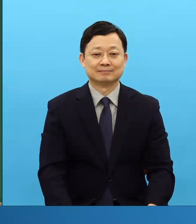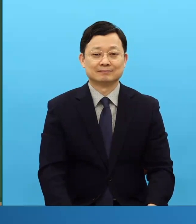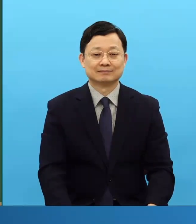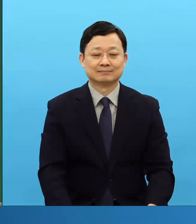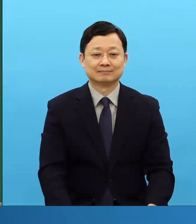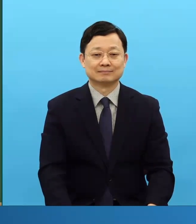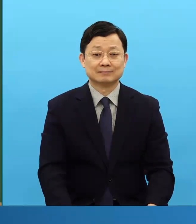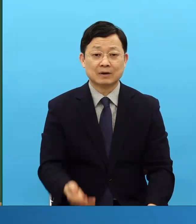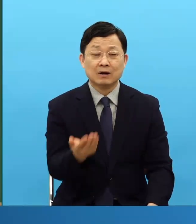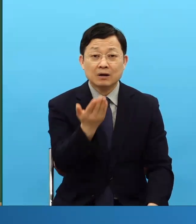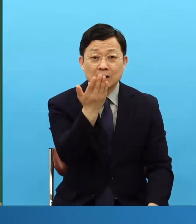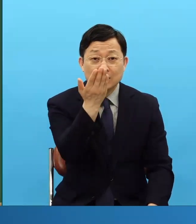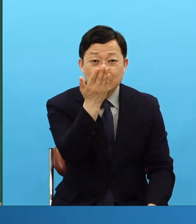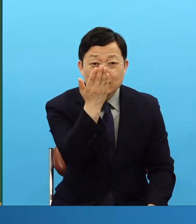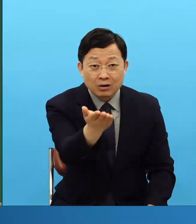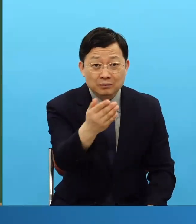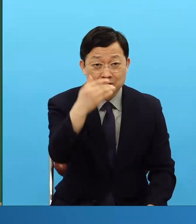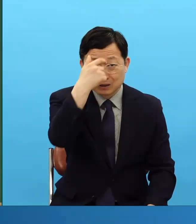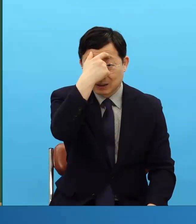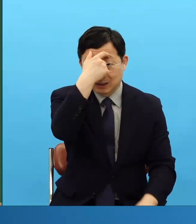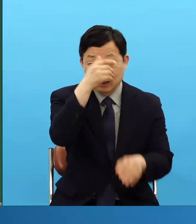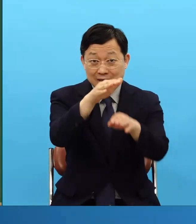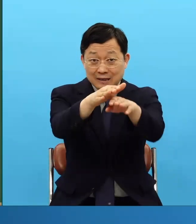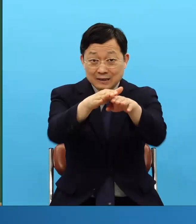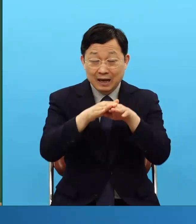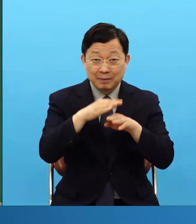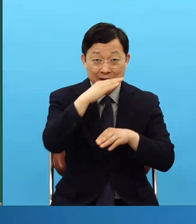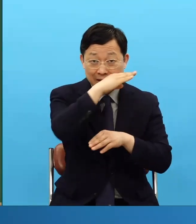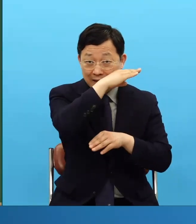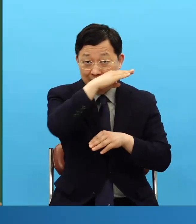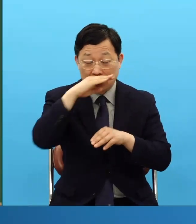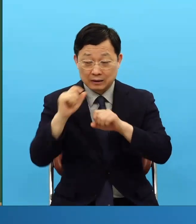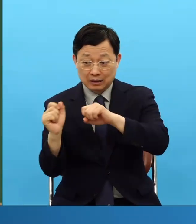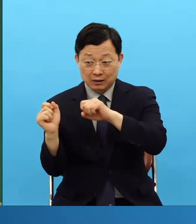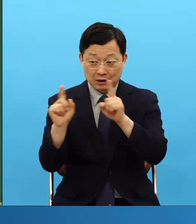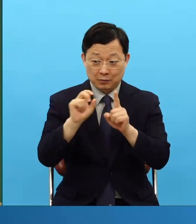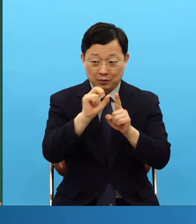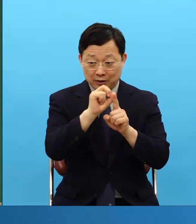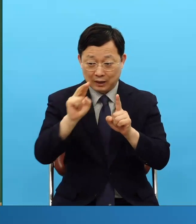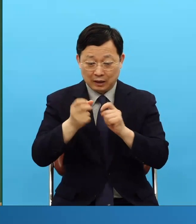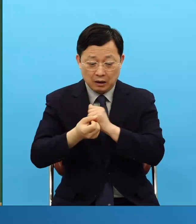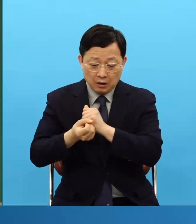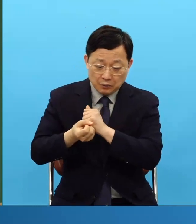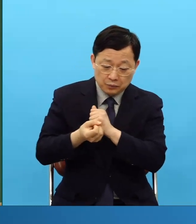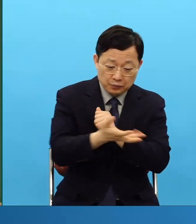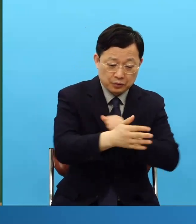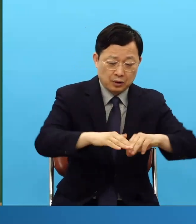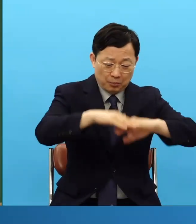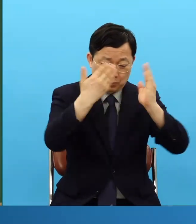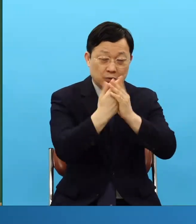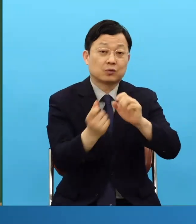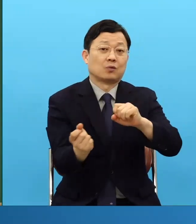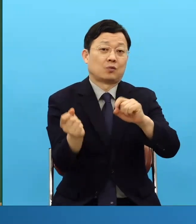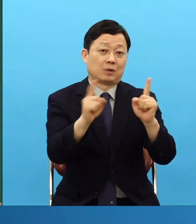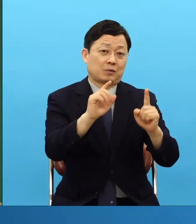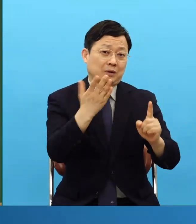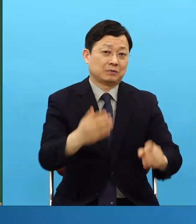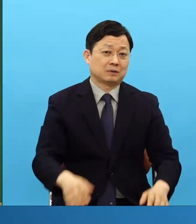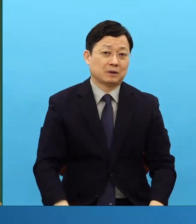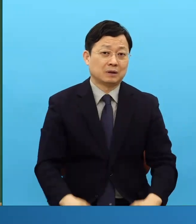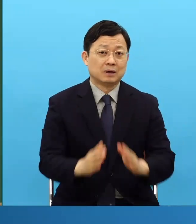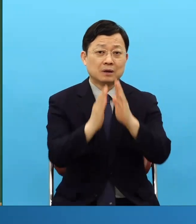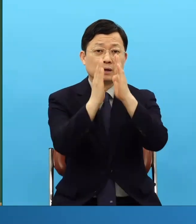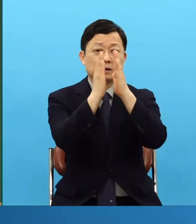예배 제대로 회복해야 다 회복됩니다. That you have to properly restore worship 그렇잖아요. to restore everything. Isn't that so? 그러고 기도